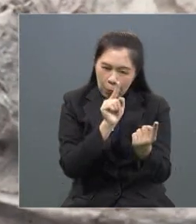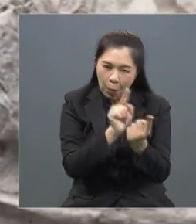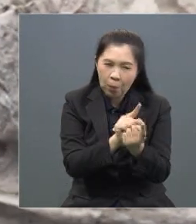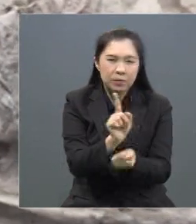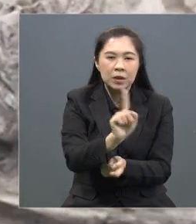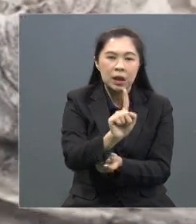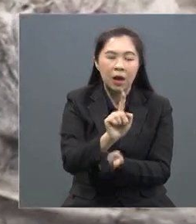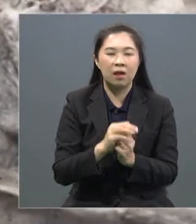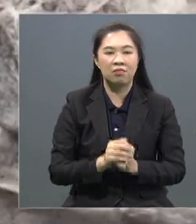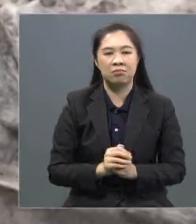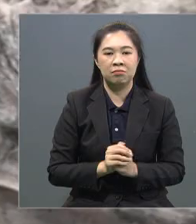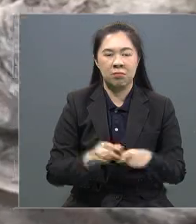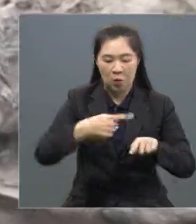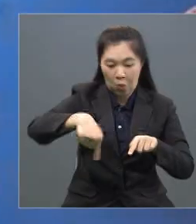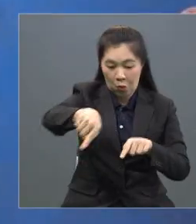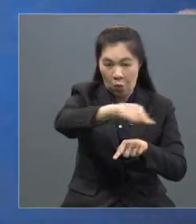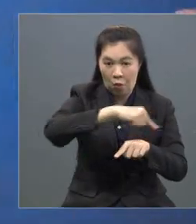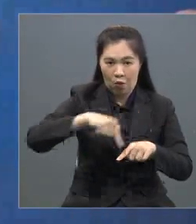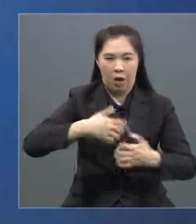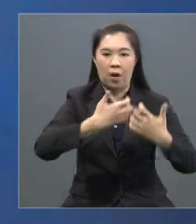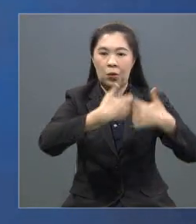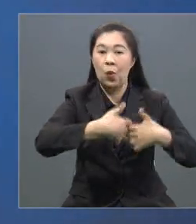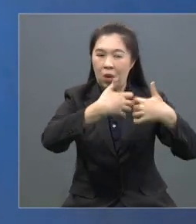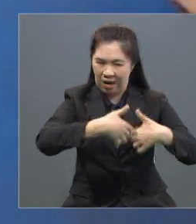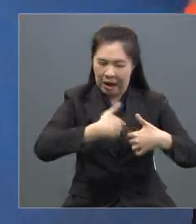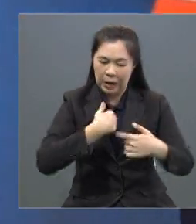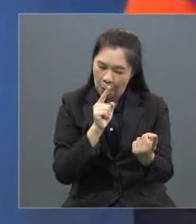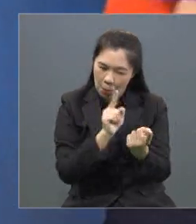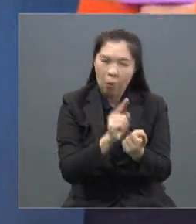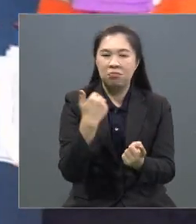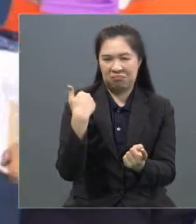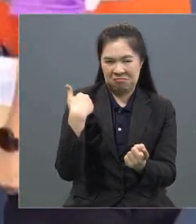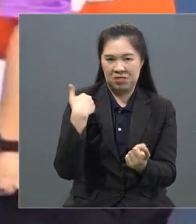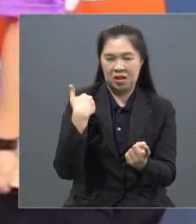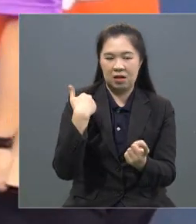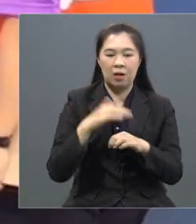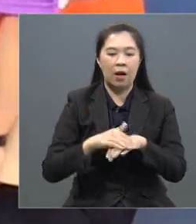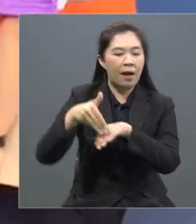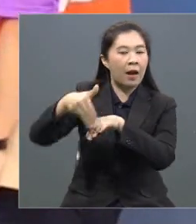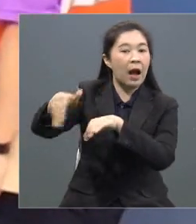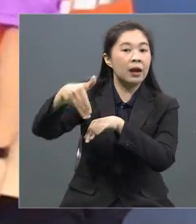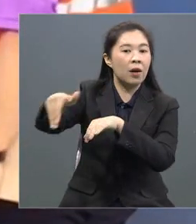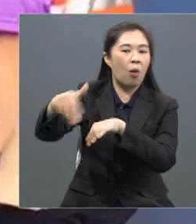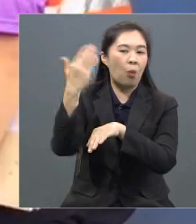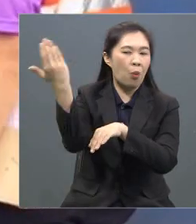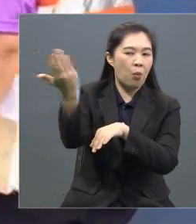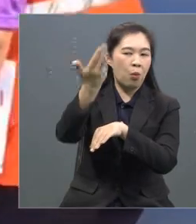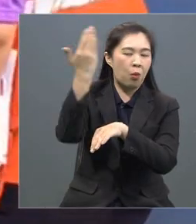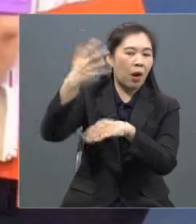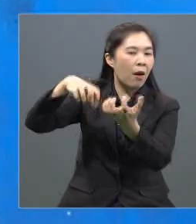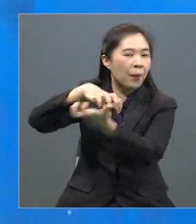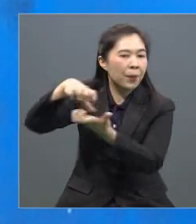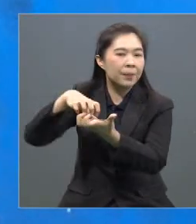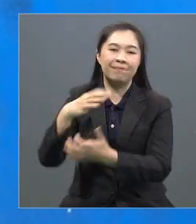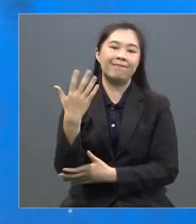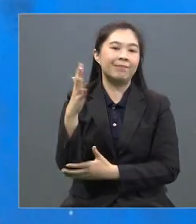ตกค้างอยู่ภายในนะคะในส่วนของโรงงานส่วนอากาศแล้วก็พื้นที่ด้านนอกเนี่ยไม่พบการปนเปื้อนค่ะรวม